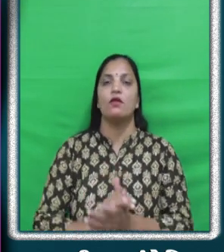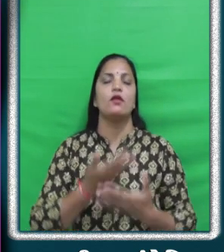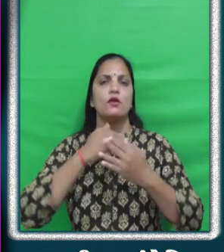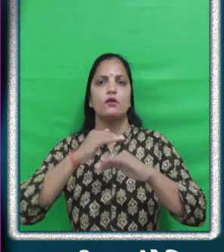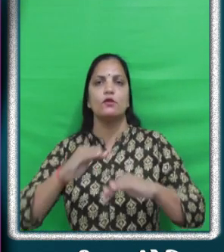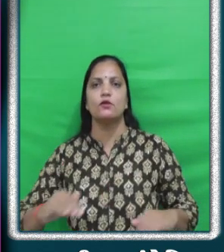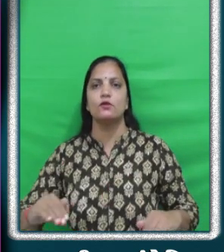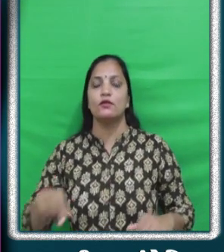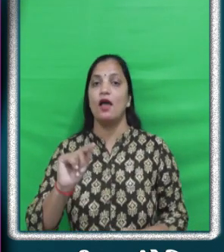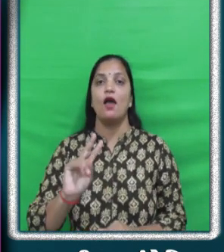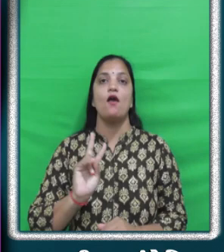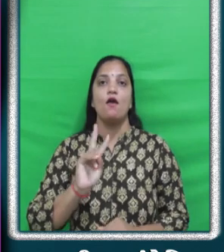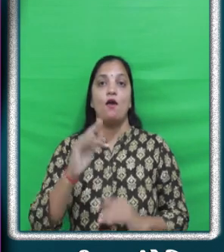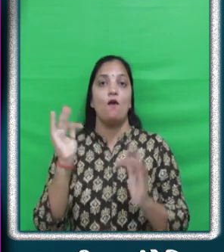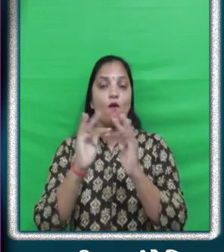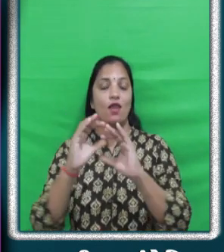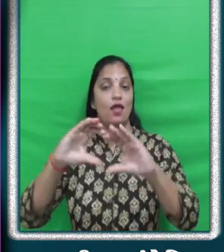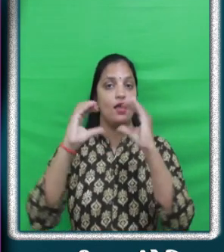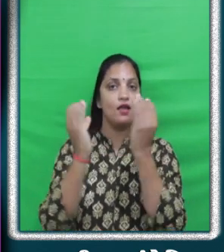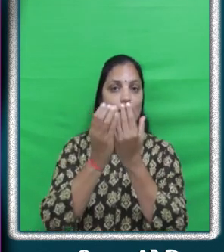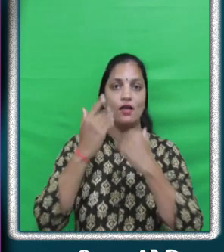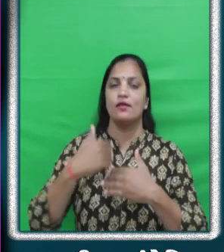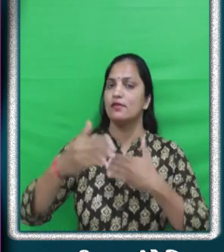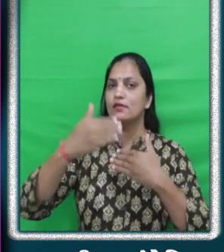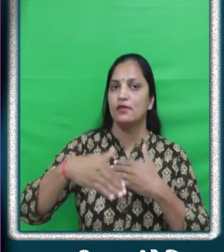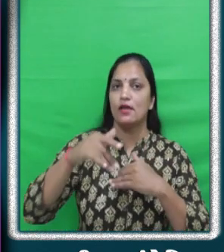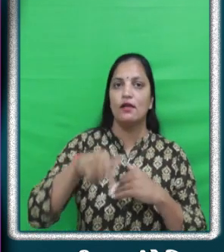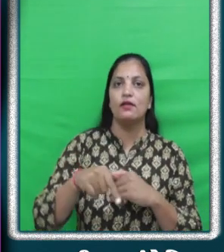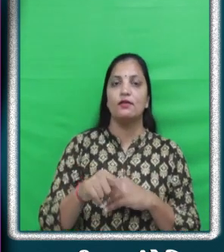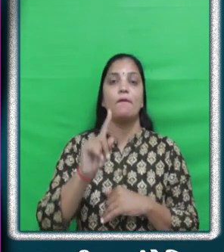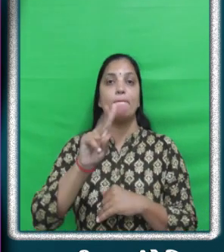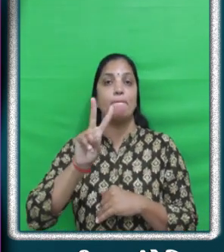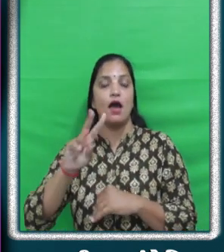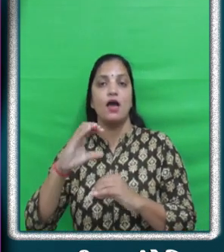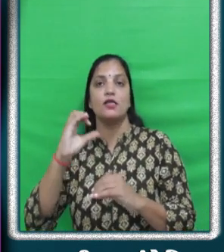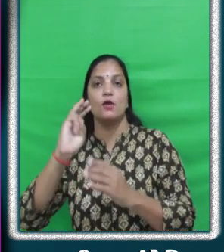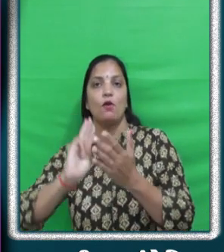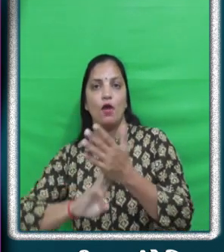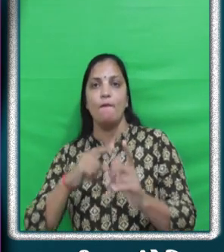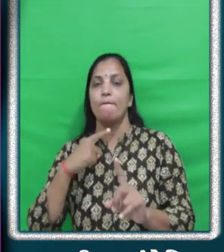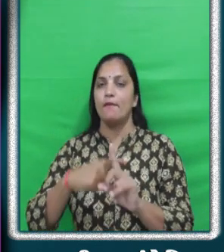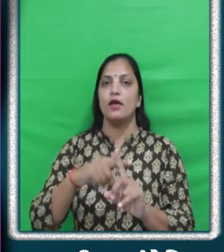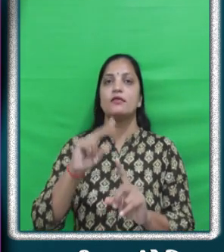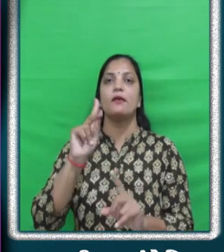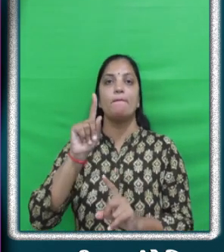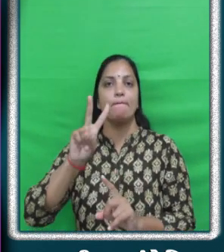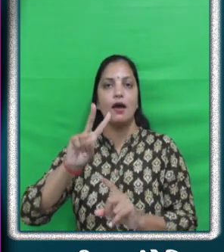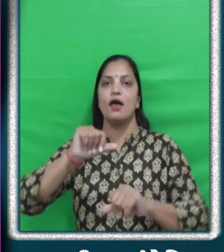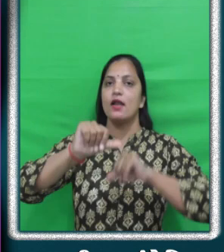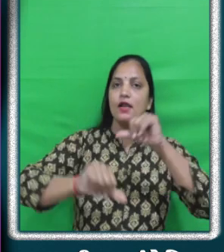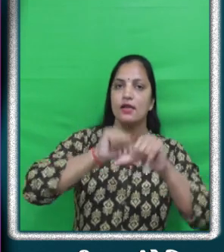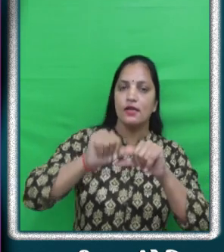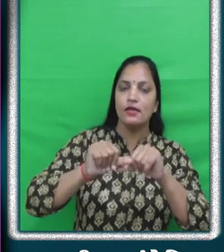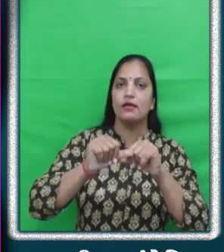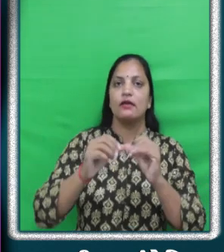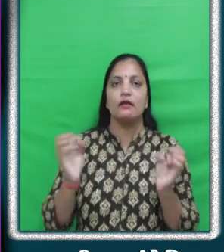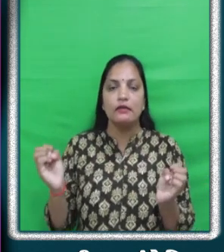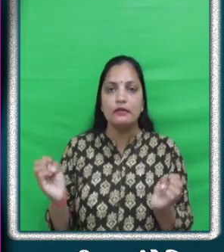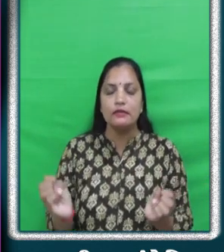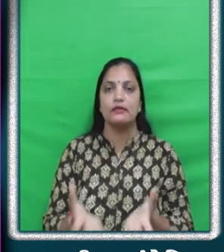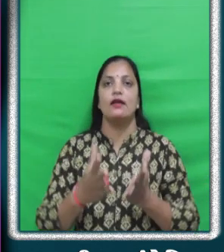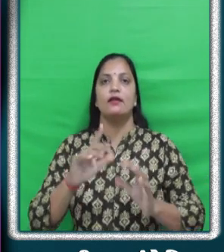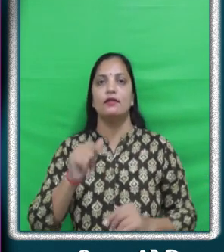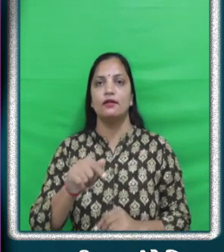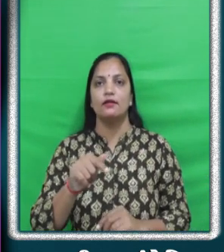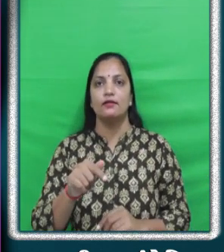मित्रों आ जे वर्चुअल क्लास चाले छे तेनी अंदर बार कॉमर्स अने बार साइंस ना क्लासीस पण चालू थई गया